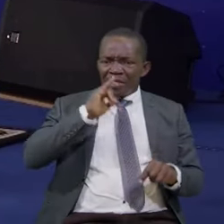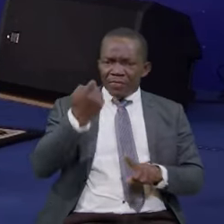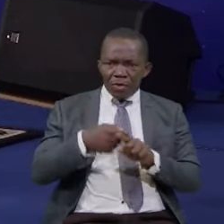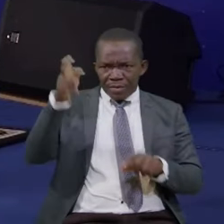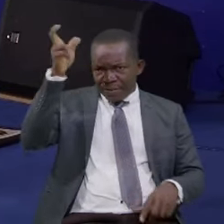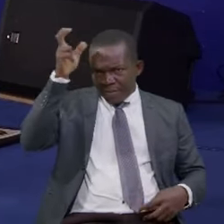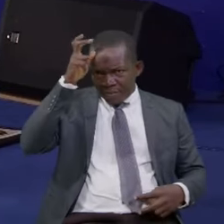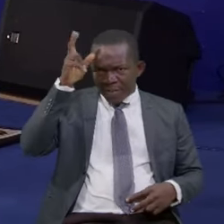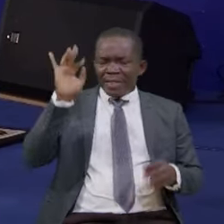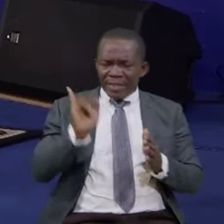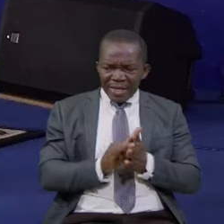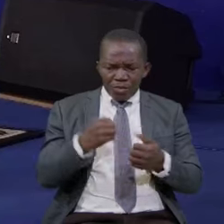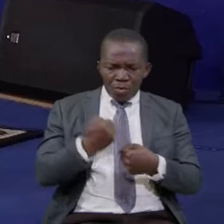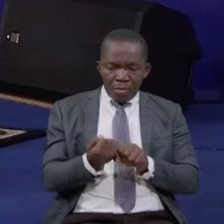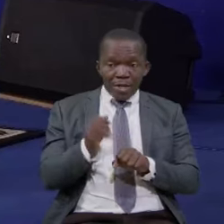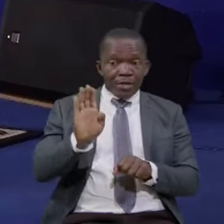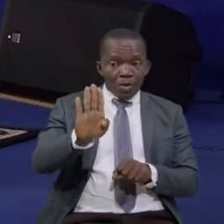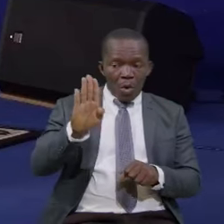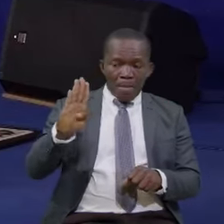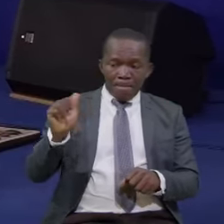et P pas courir